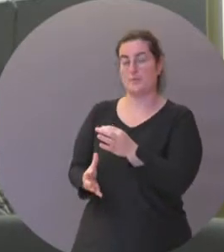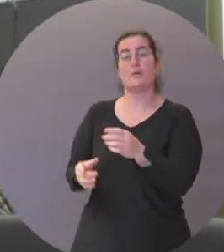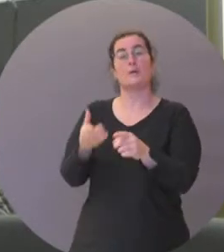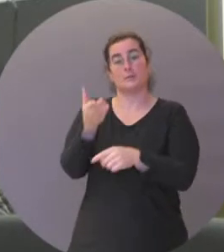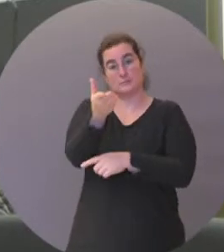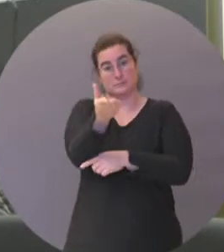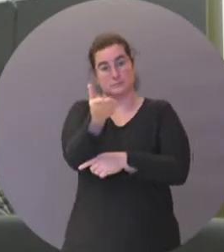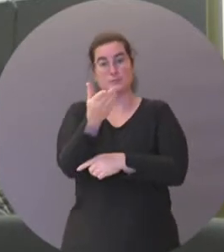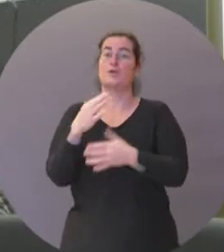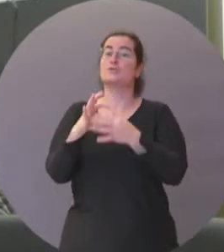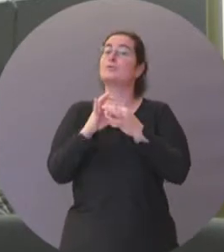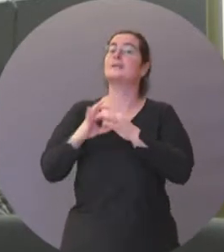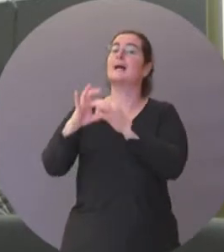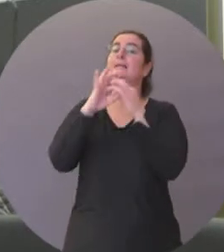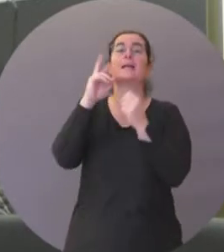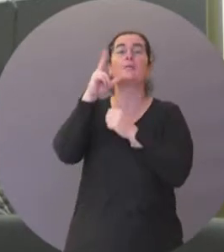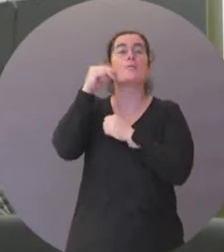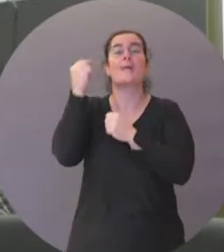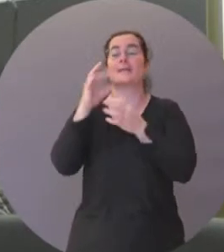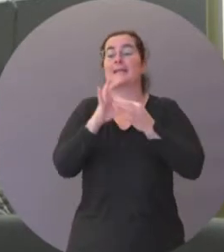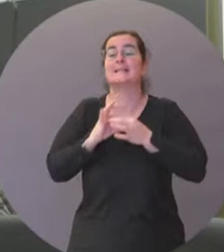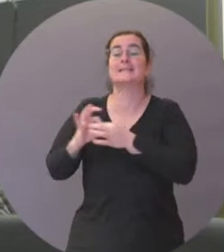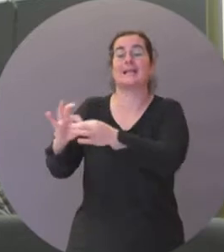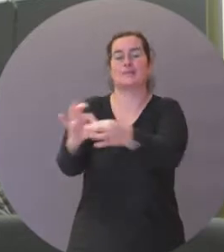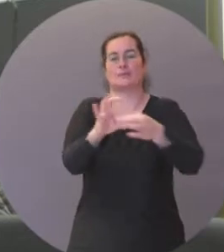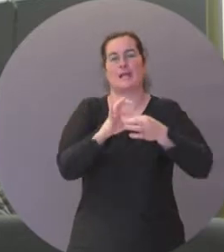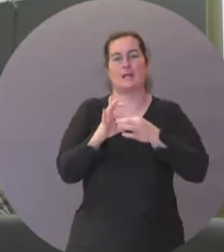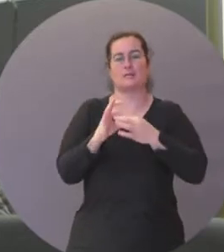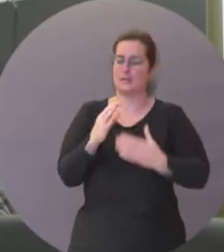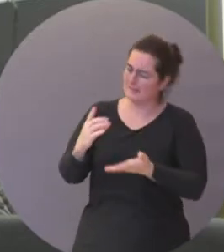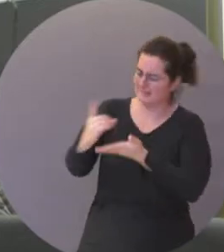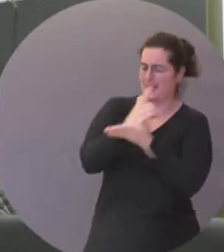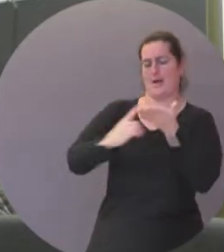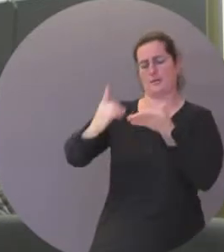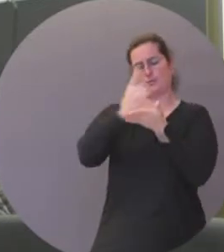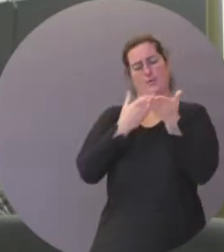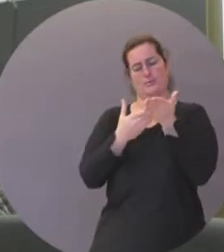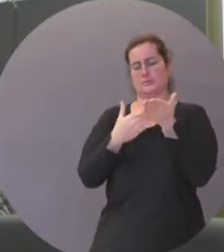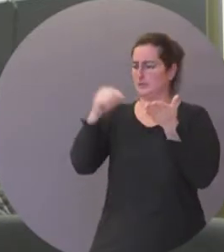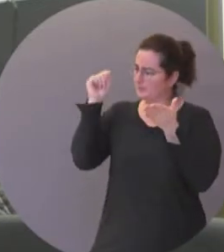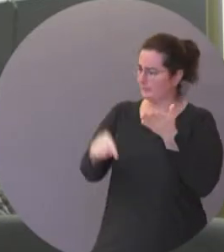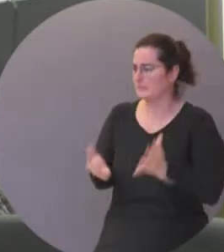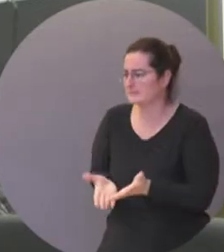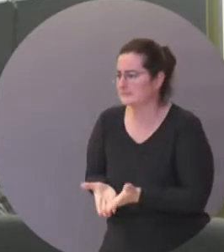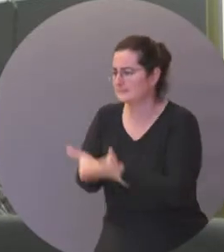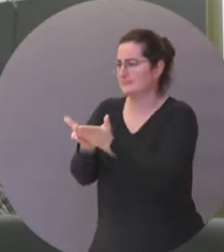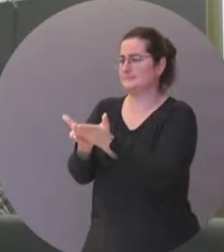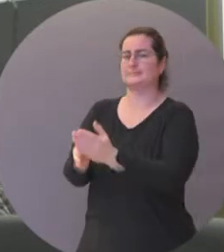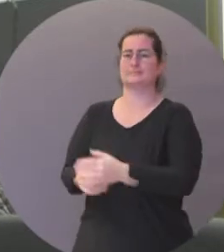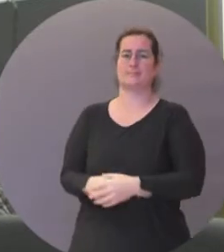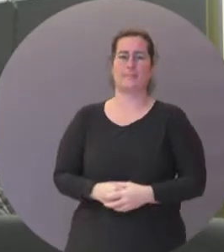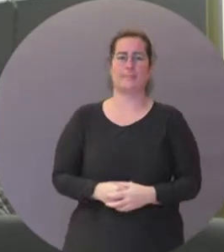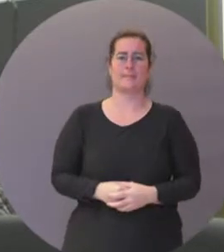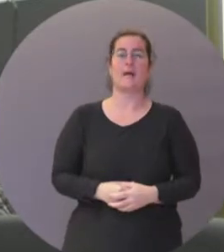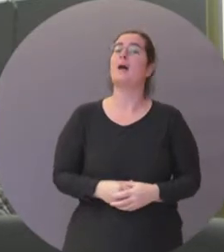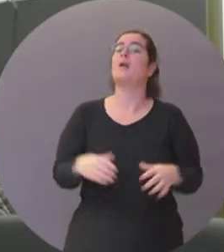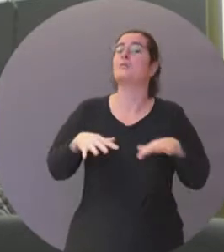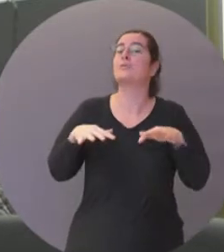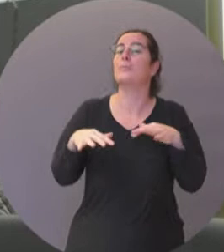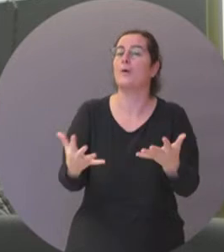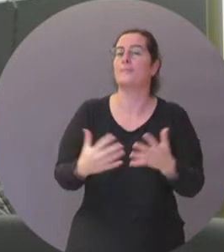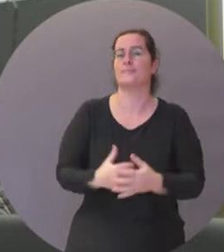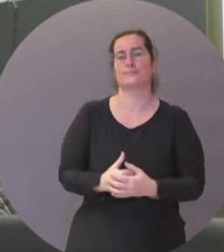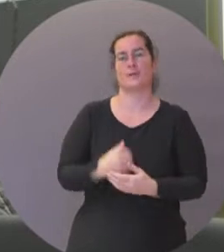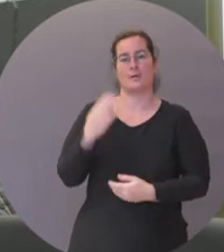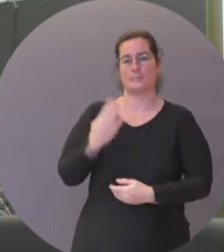fil des solidarités humaines et territoriales le département se doit d'être au rendez-vous cela passe en premier lieu par un accès